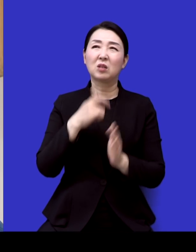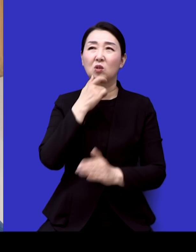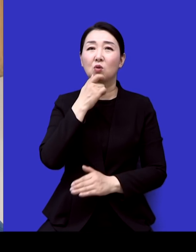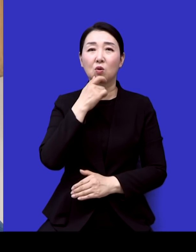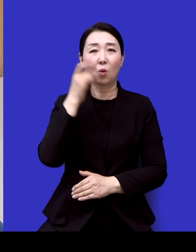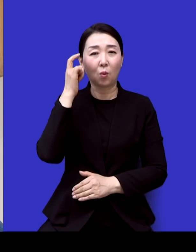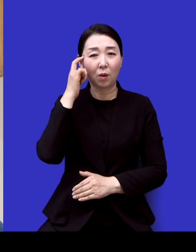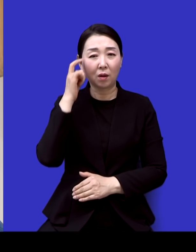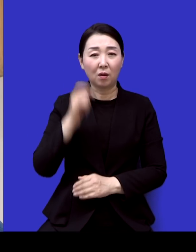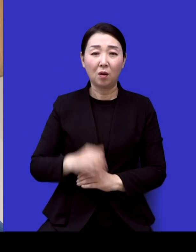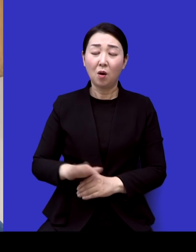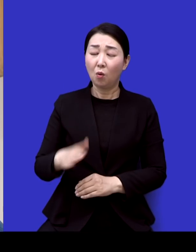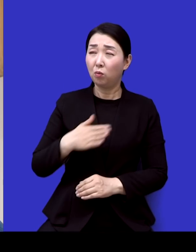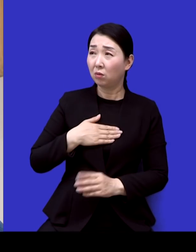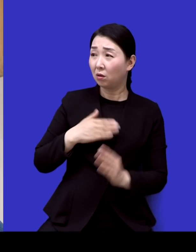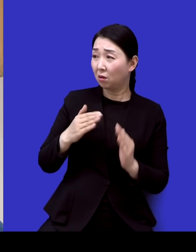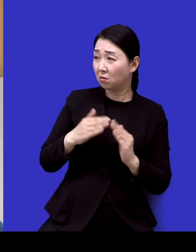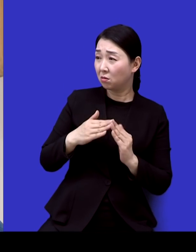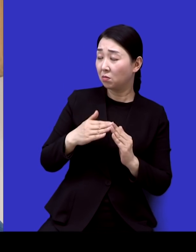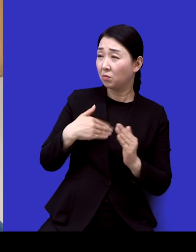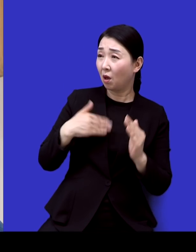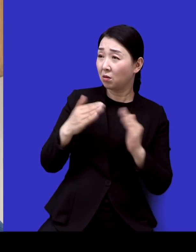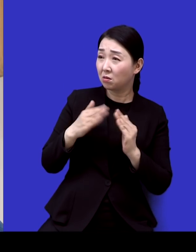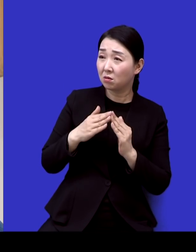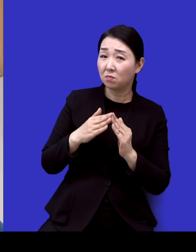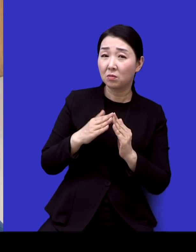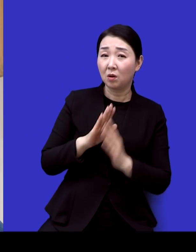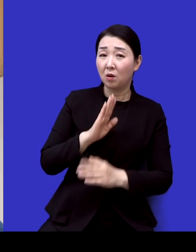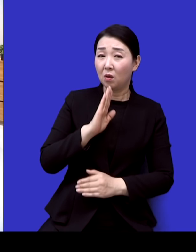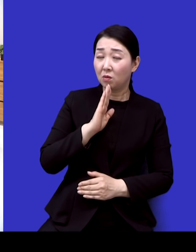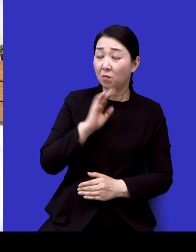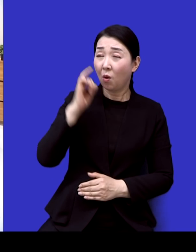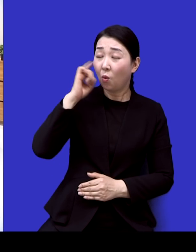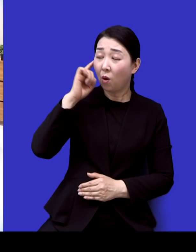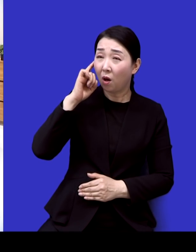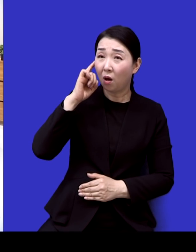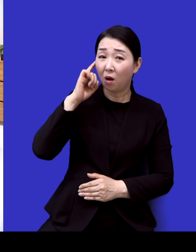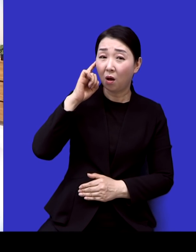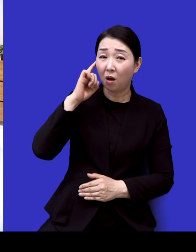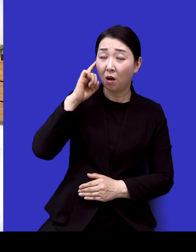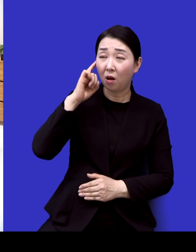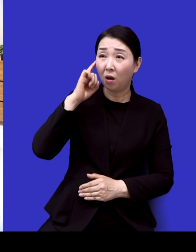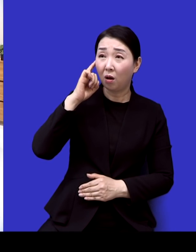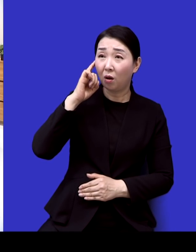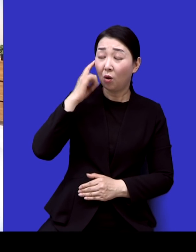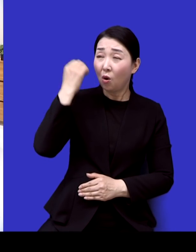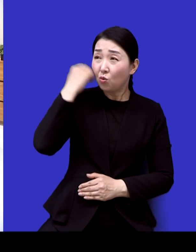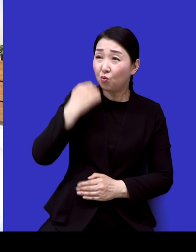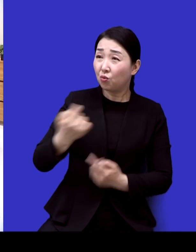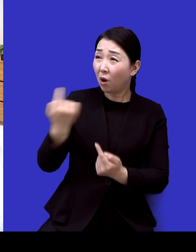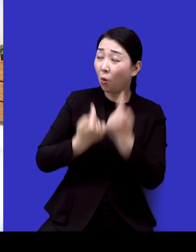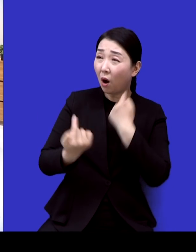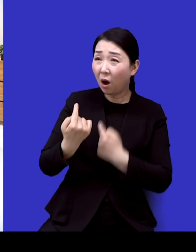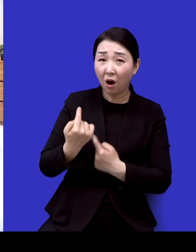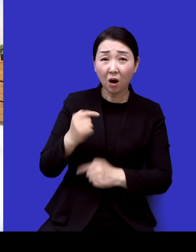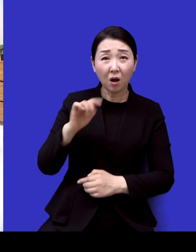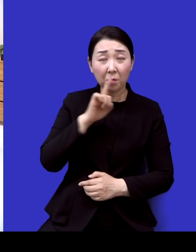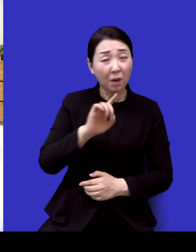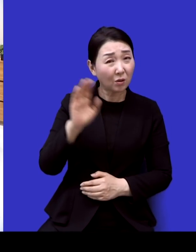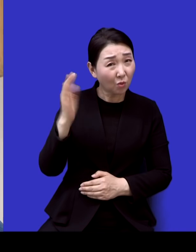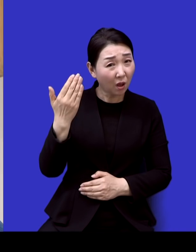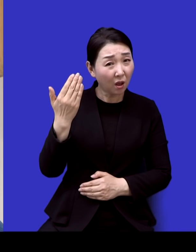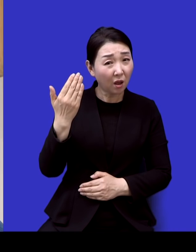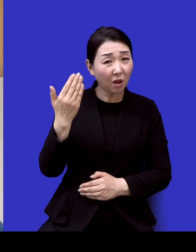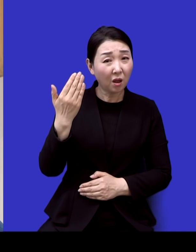왜 싫었어요? 이거 우리 집인데 우리 집이 너무나 문이 쉽게 훌렁훌렁 이제 오픈되고 개방되고 네.